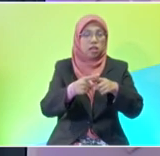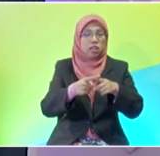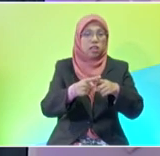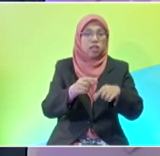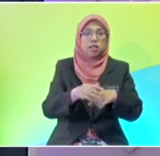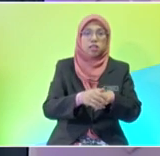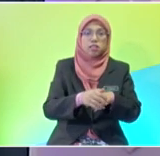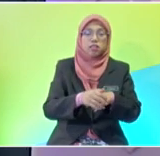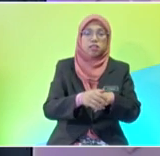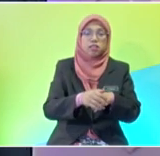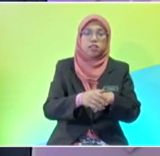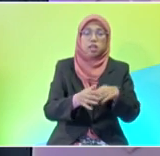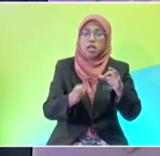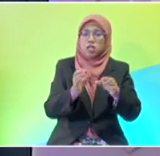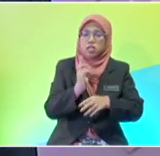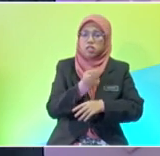tidak menguasainya